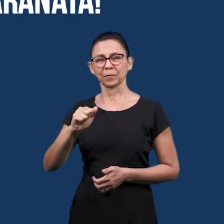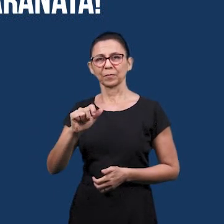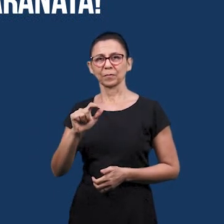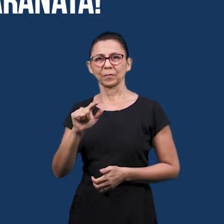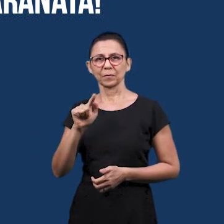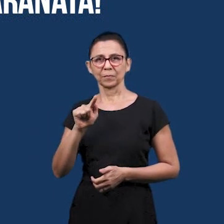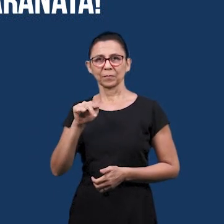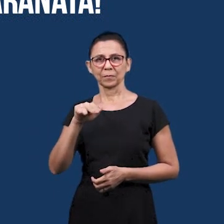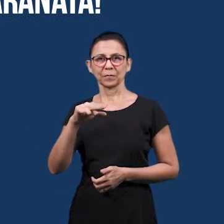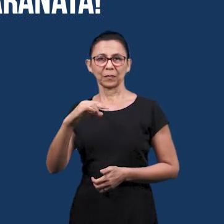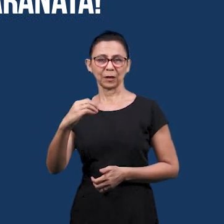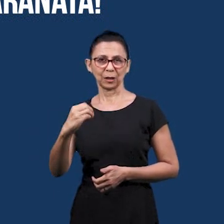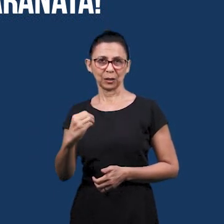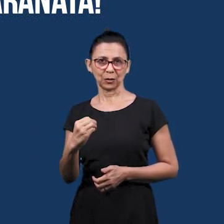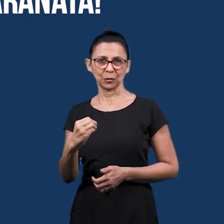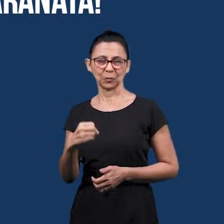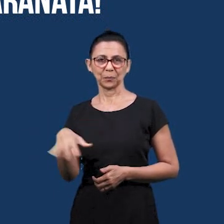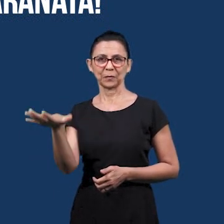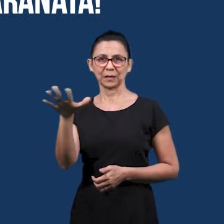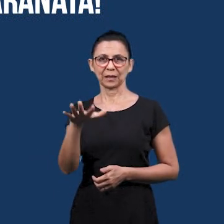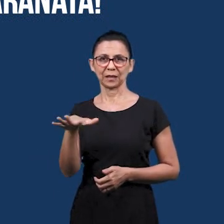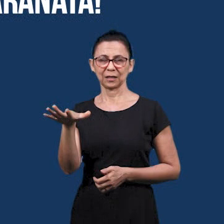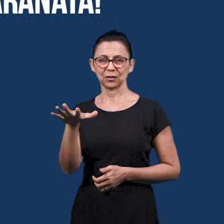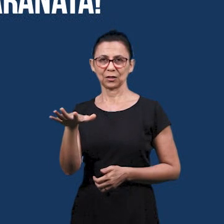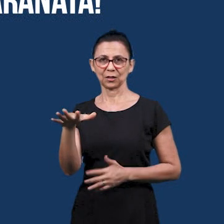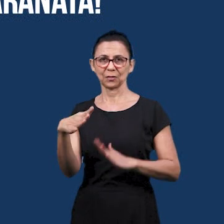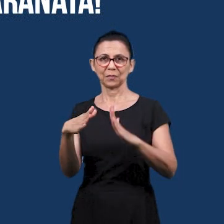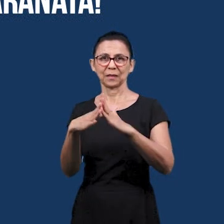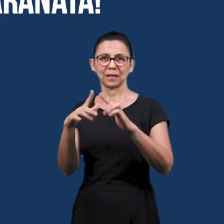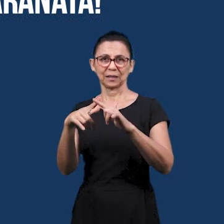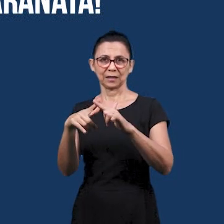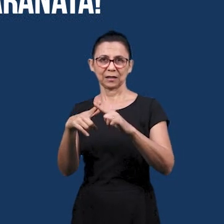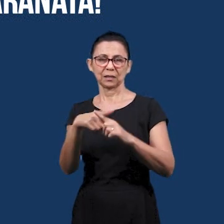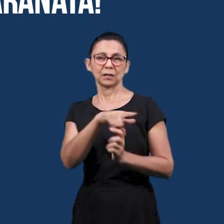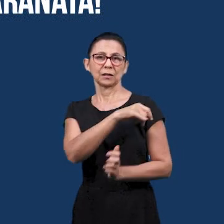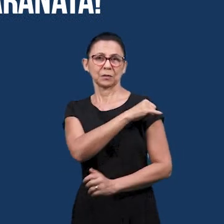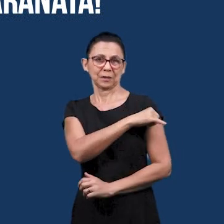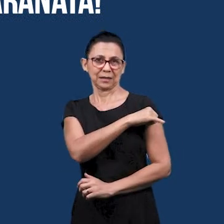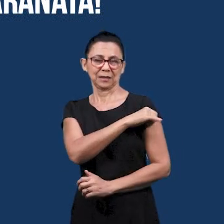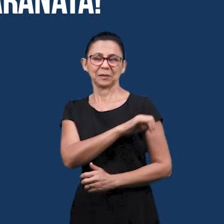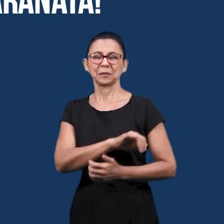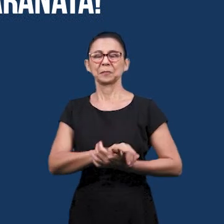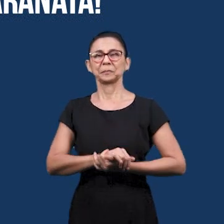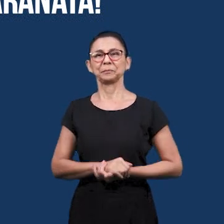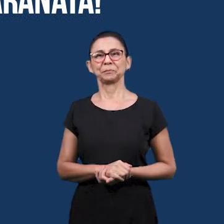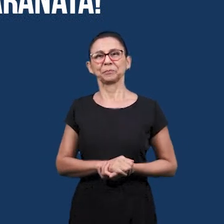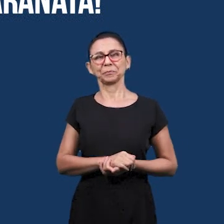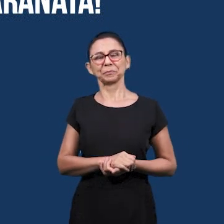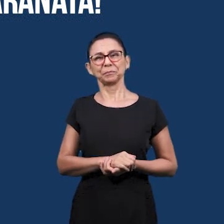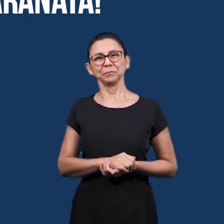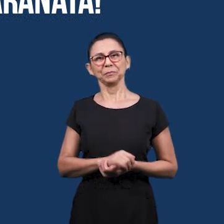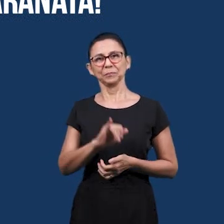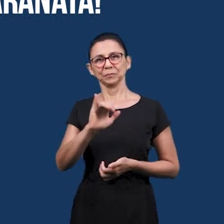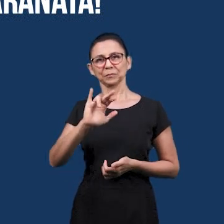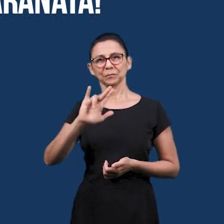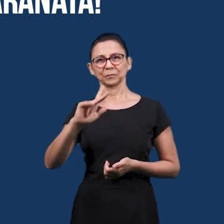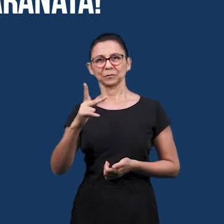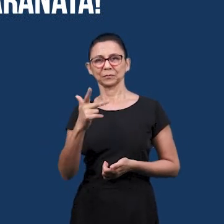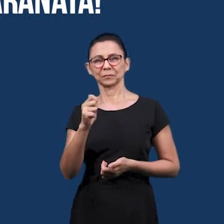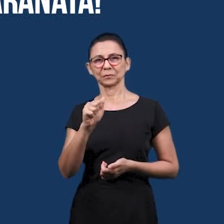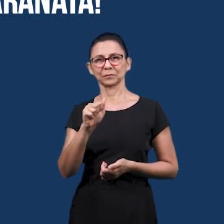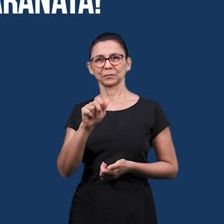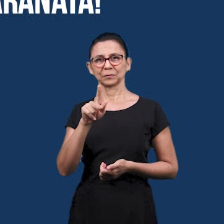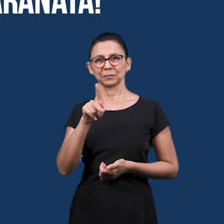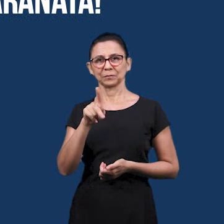города Маже, штата Рио-де-Жанейро, возлюбленным братьям церкви Ильи де Пиабета и всем